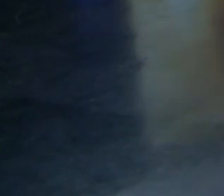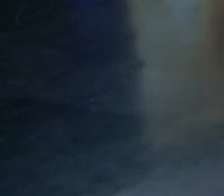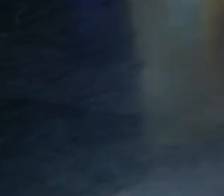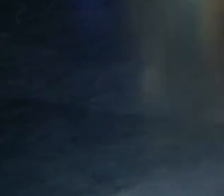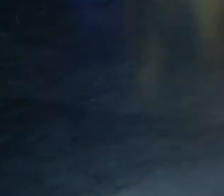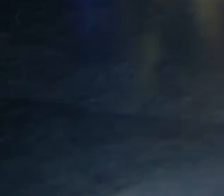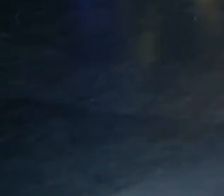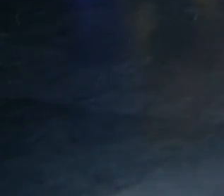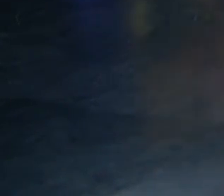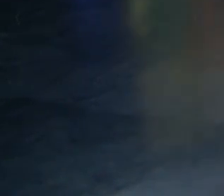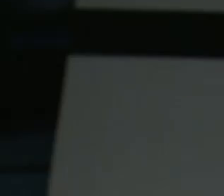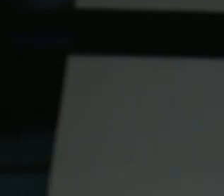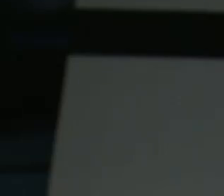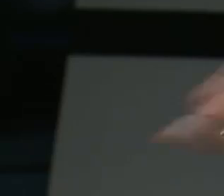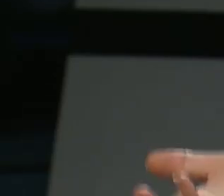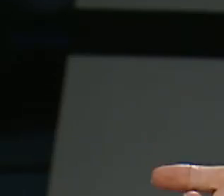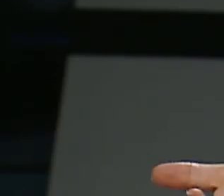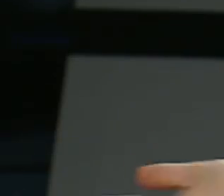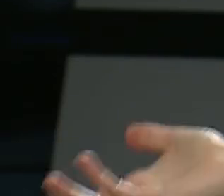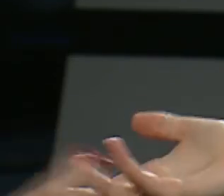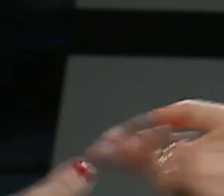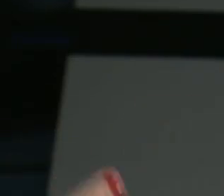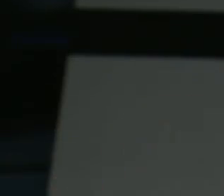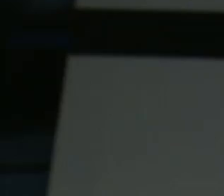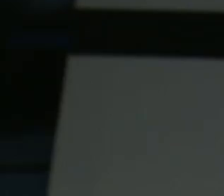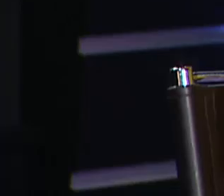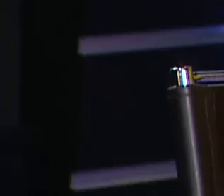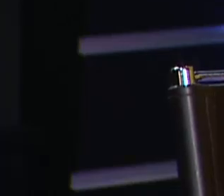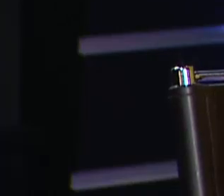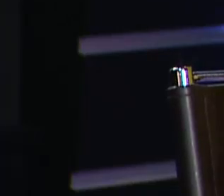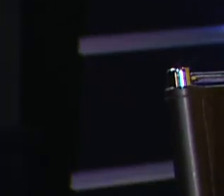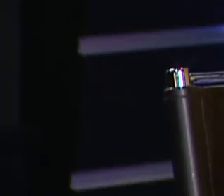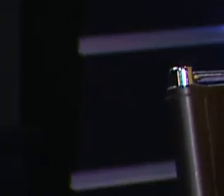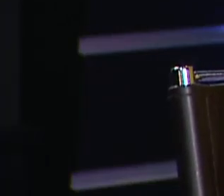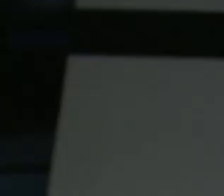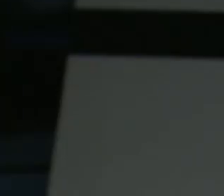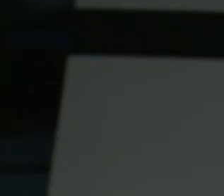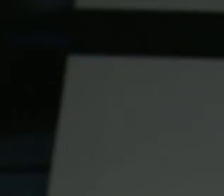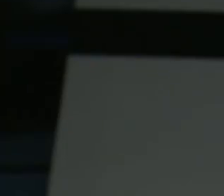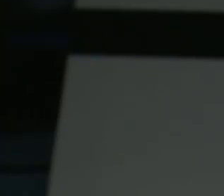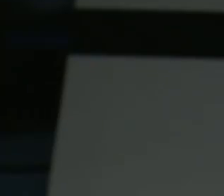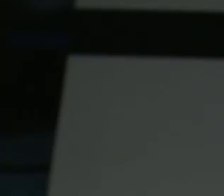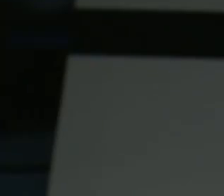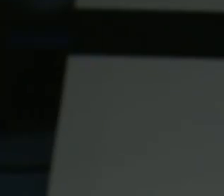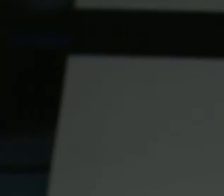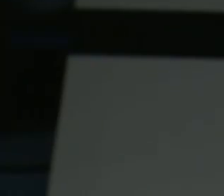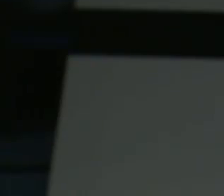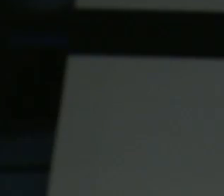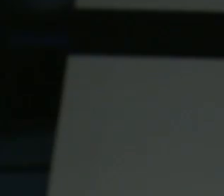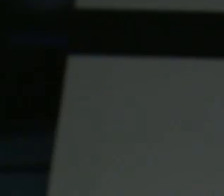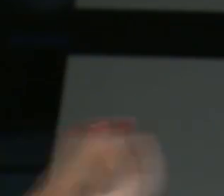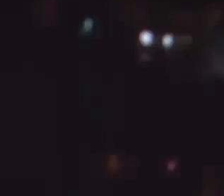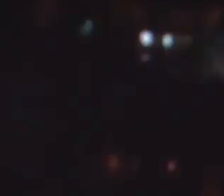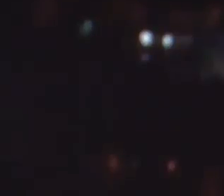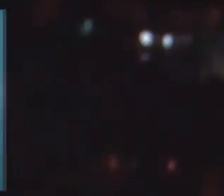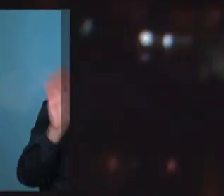חשק לרקוד, אבל... לבשתי את השיער של ביונסה ובאת. בדיוק, אנחנו אבל בעניינים... זה דבר לא מחמם בלילה כזה. אנחנו בעניינים אחרים, ביונסה וקניה